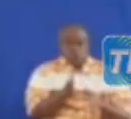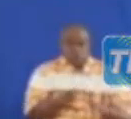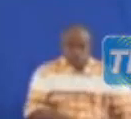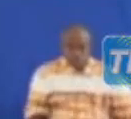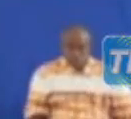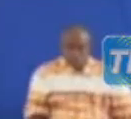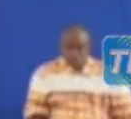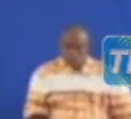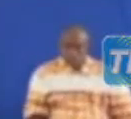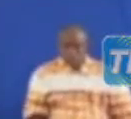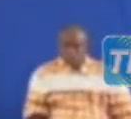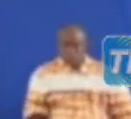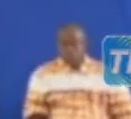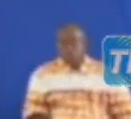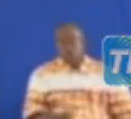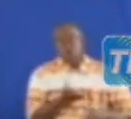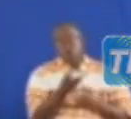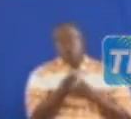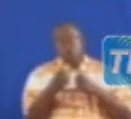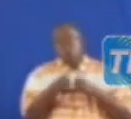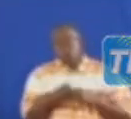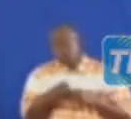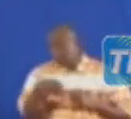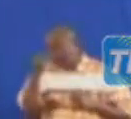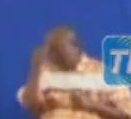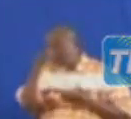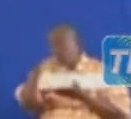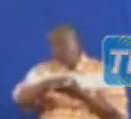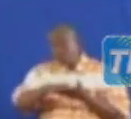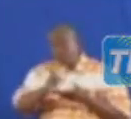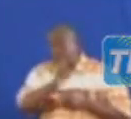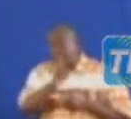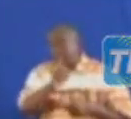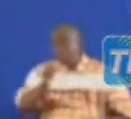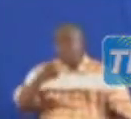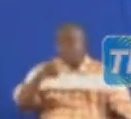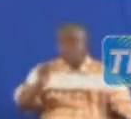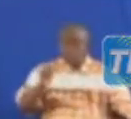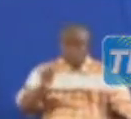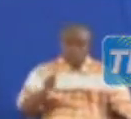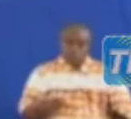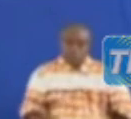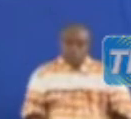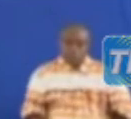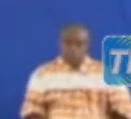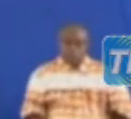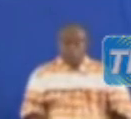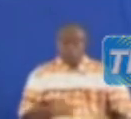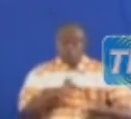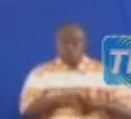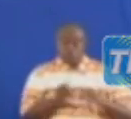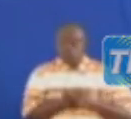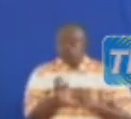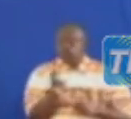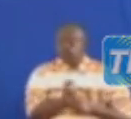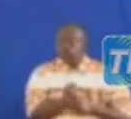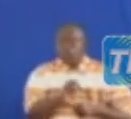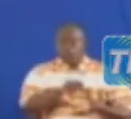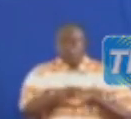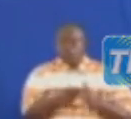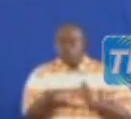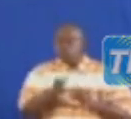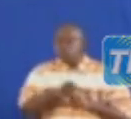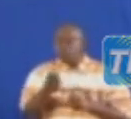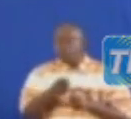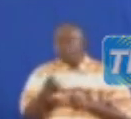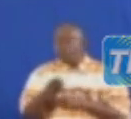ikijumuisha utekelezaji wa elimu msingi na sekondari bila ada, kuratibu na kusimamia mkakati wa kuongeza